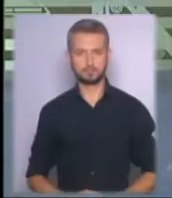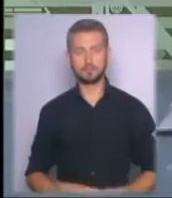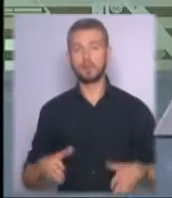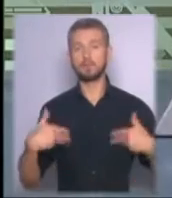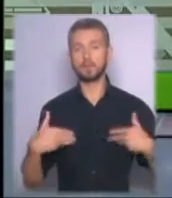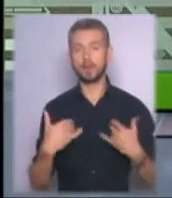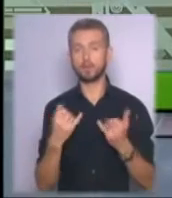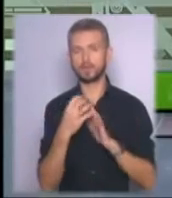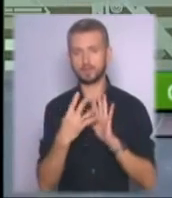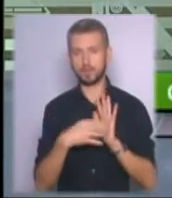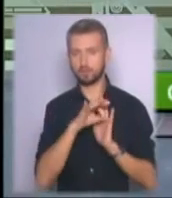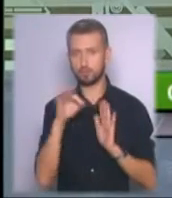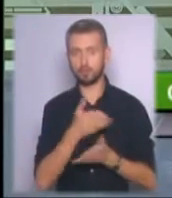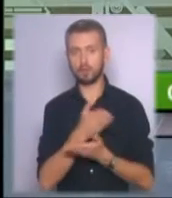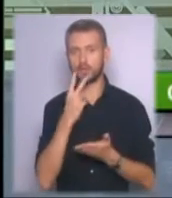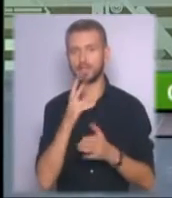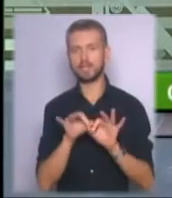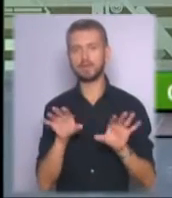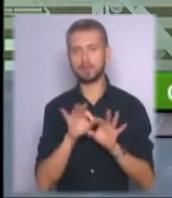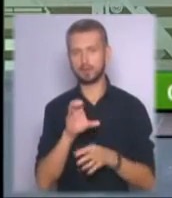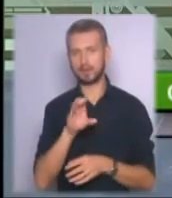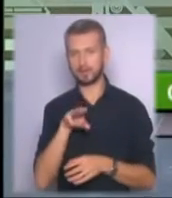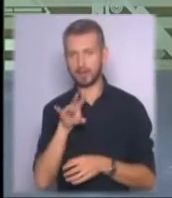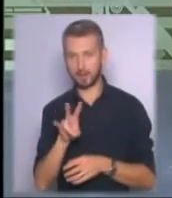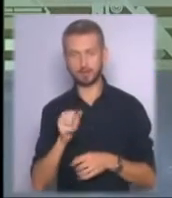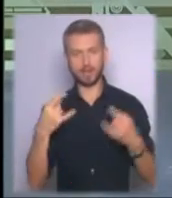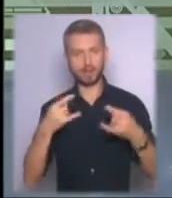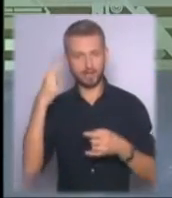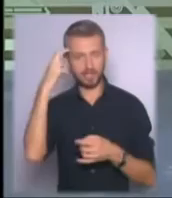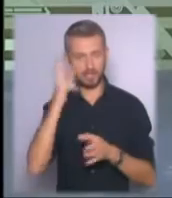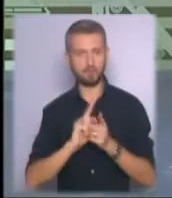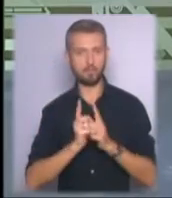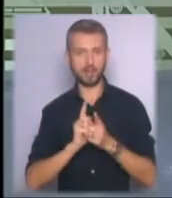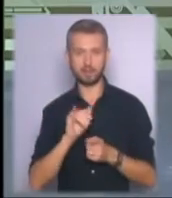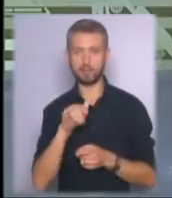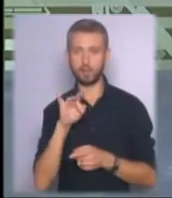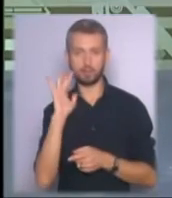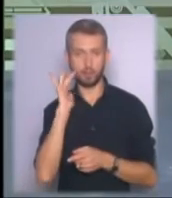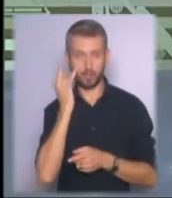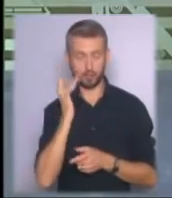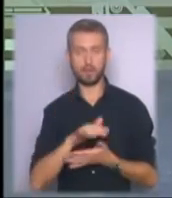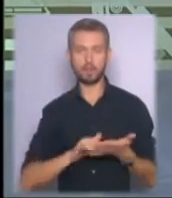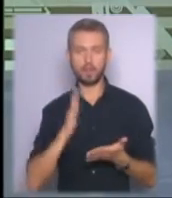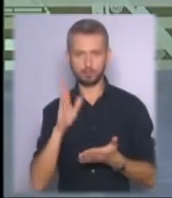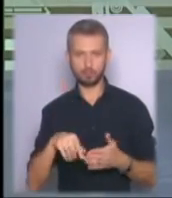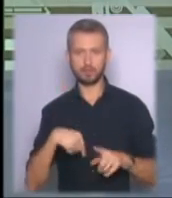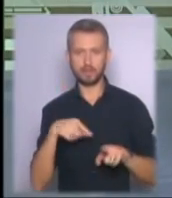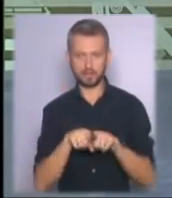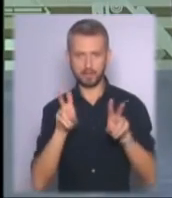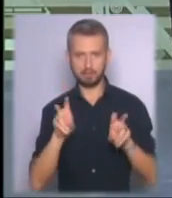Вітаю, 19 у столиці. Ви дивитесь випуск СТН на телеканалі «Київ», в студії Олекса Кіпкало та Ігор Бондаренко. Зараз говоритимемо про